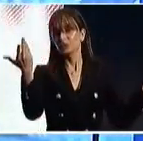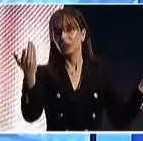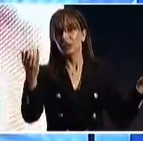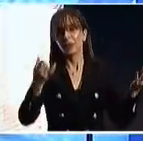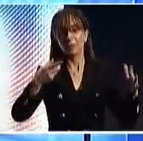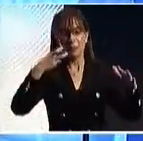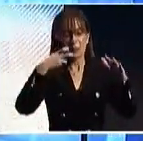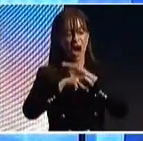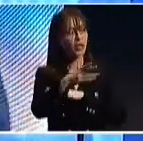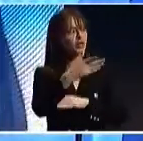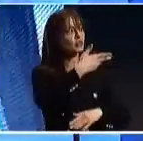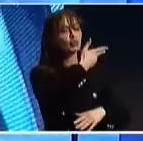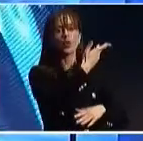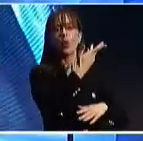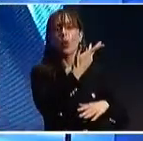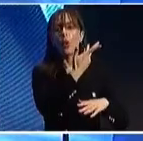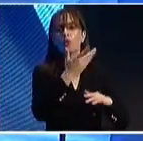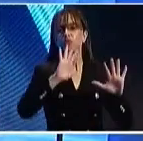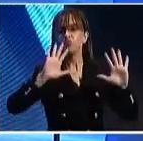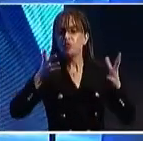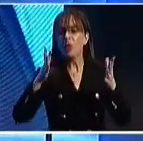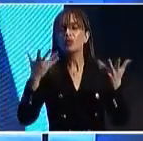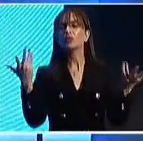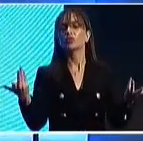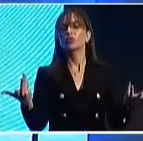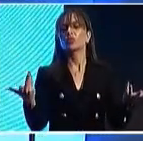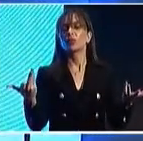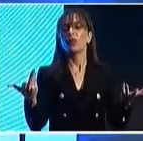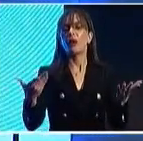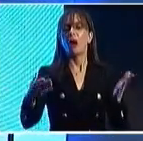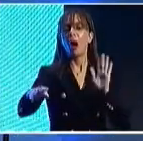metrolar yolda kalıyor, istasyonlar